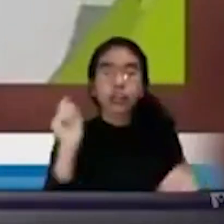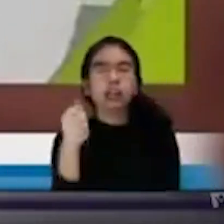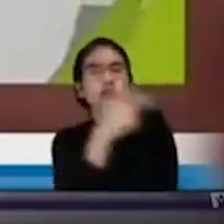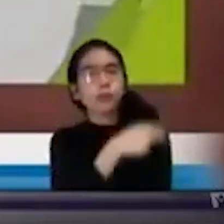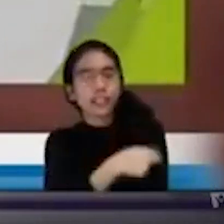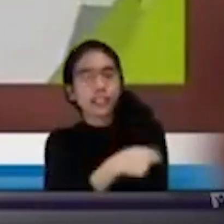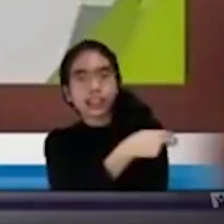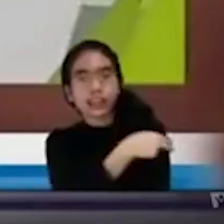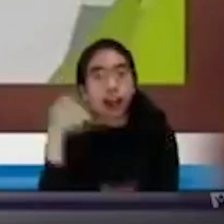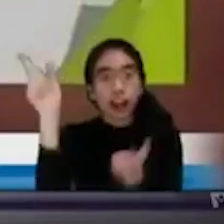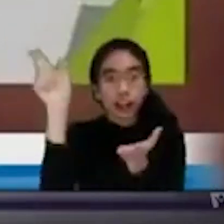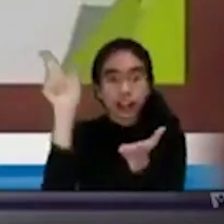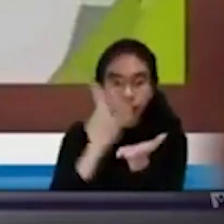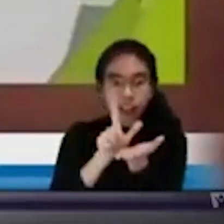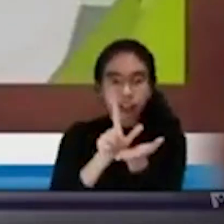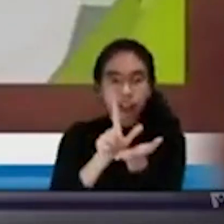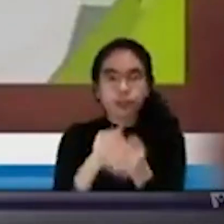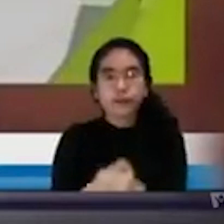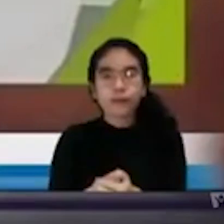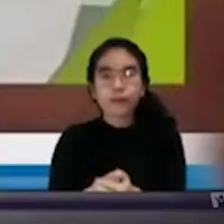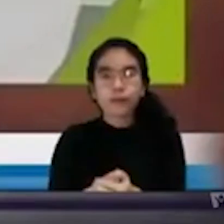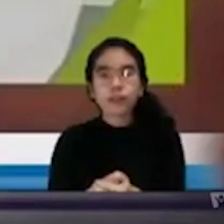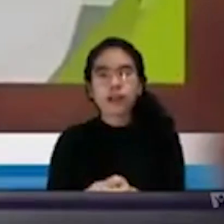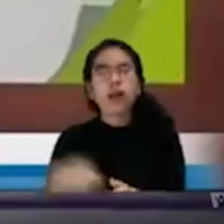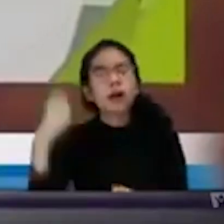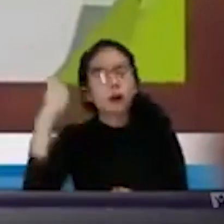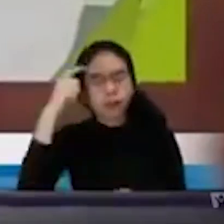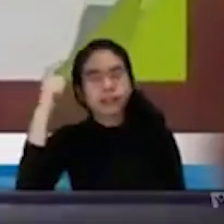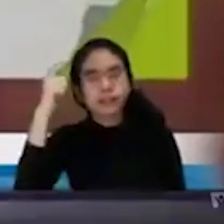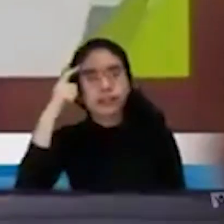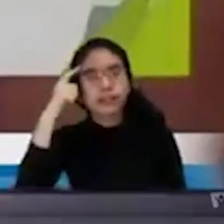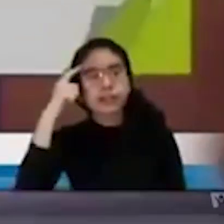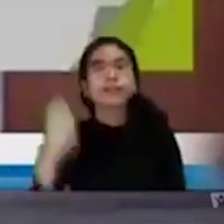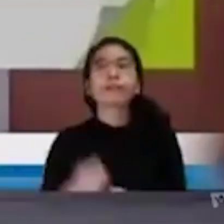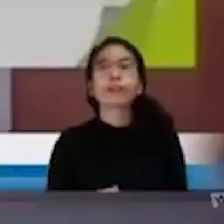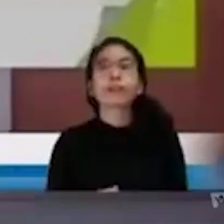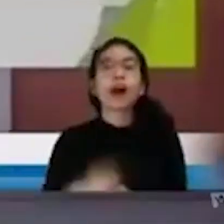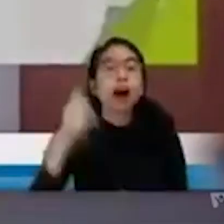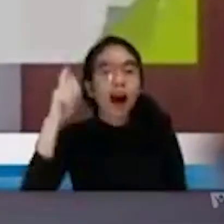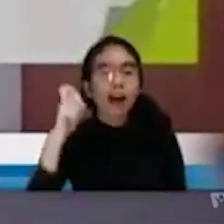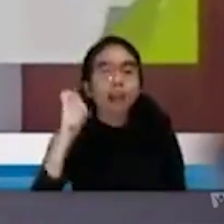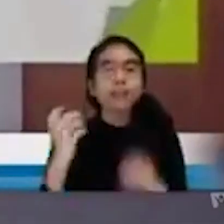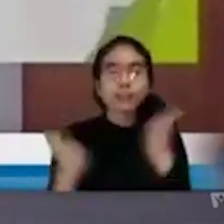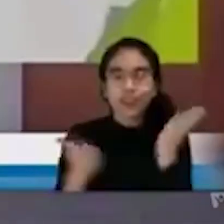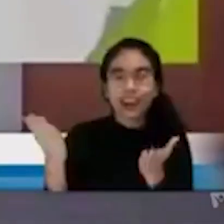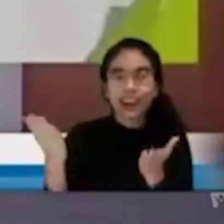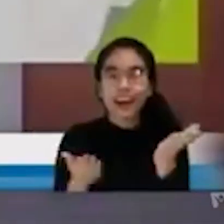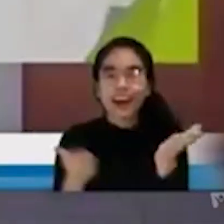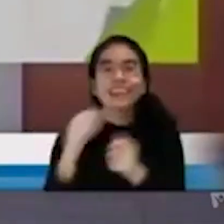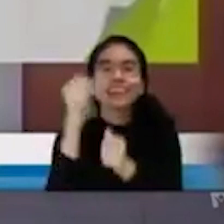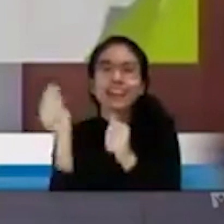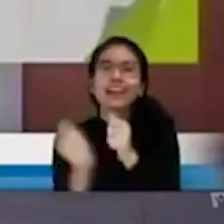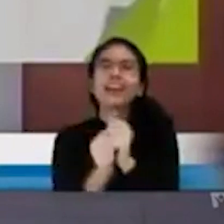manusia dengan penuh kasih. Jadi pelayanan di rumah sakit bagi semua para pekerja, dan kami